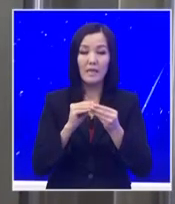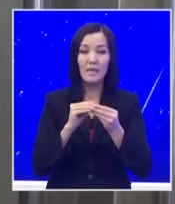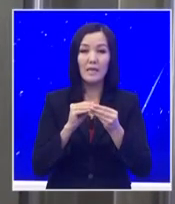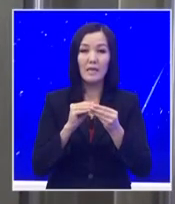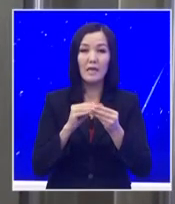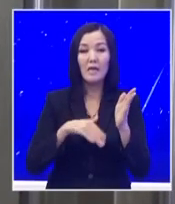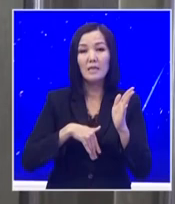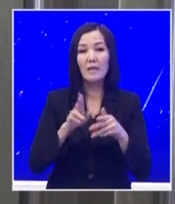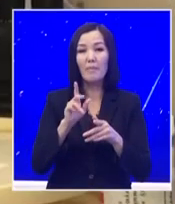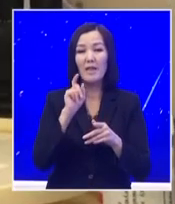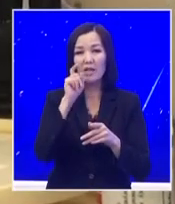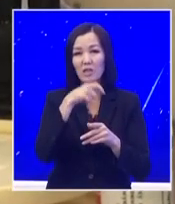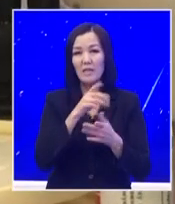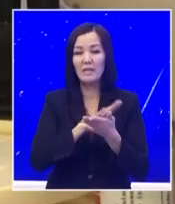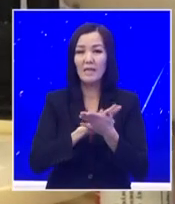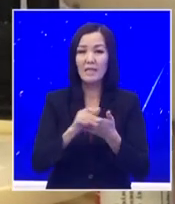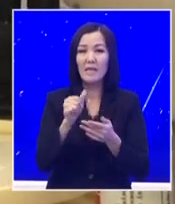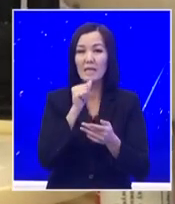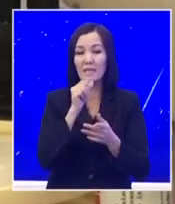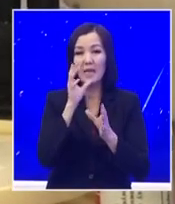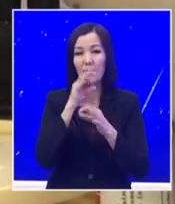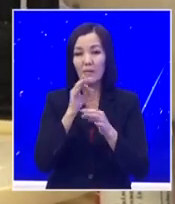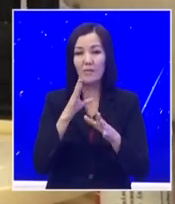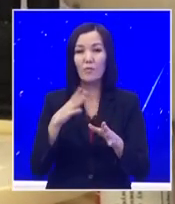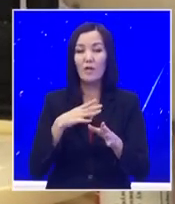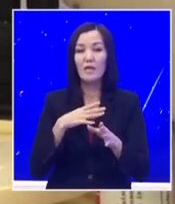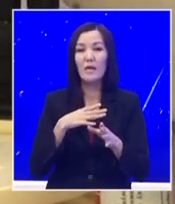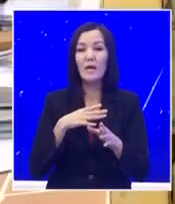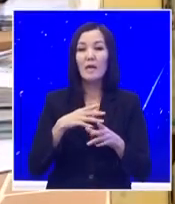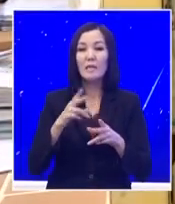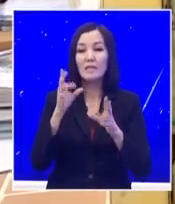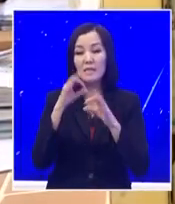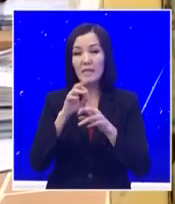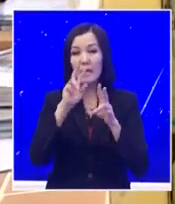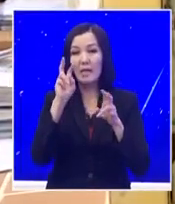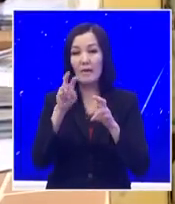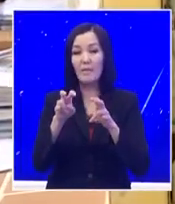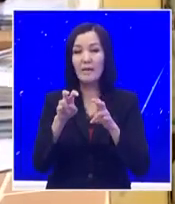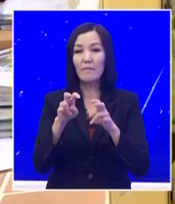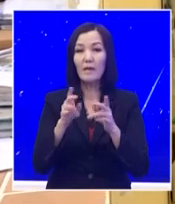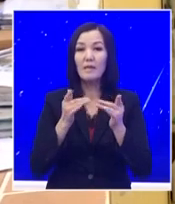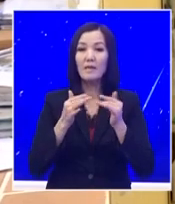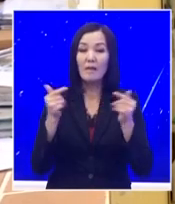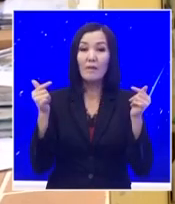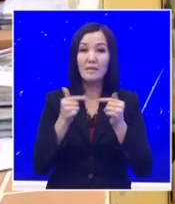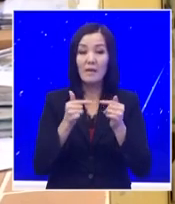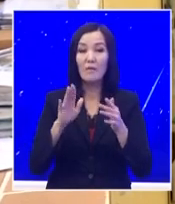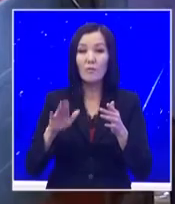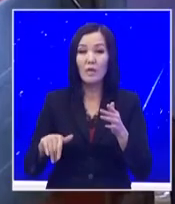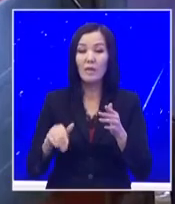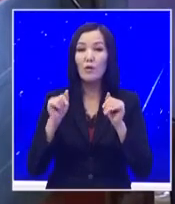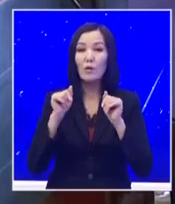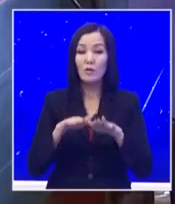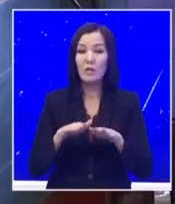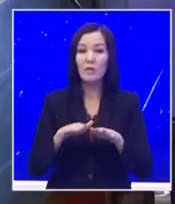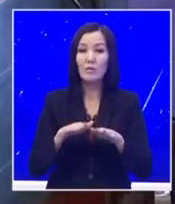сапасын, қышқылдығын, тазалығы мен дәмін көреді. Бағалағаннан кейін ғана зертханаға барады. Аталғанның барлығы талапқа сай болғаннан соң өнім